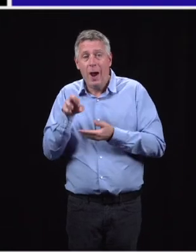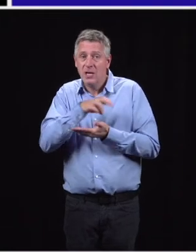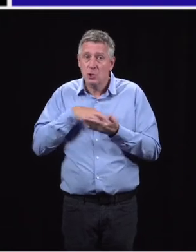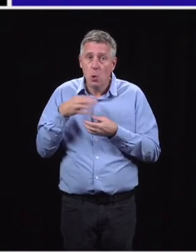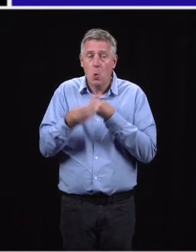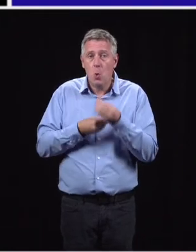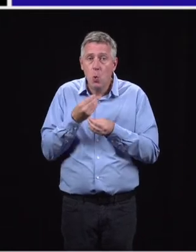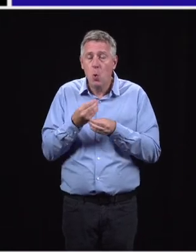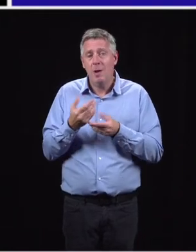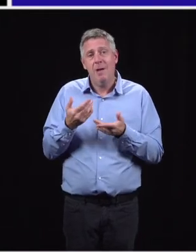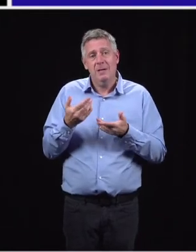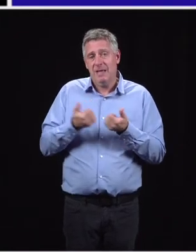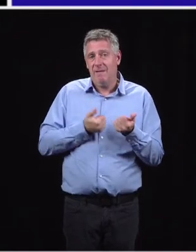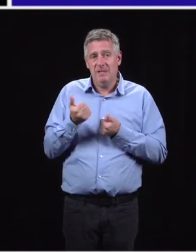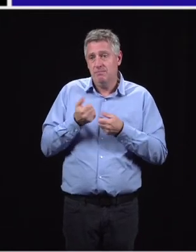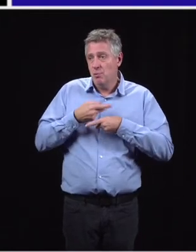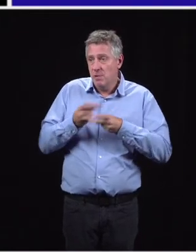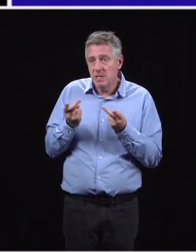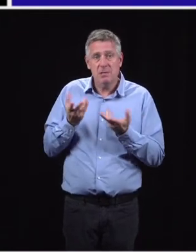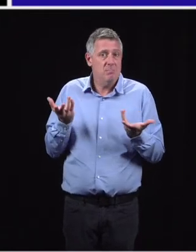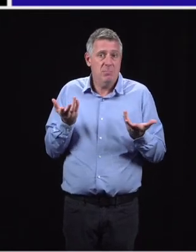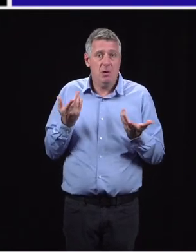publics et là il faut se renseigner